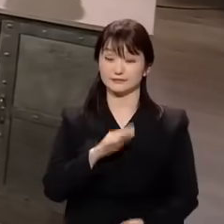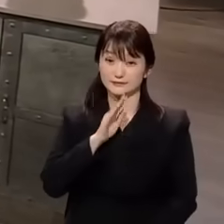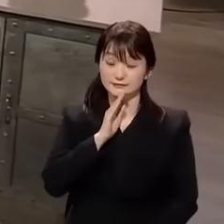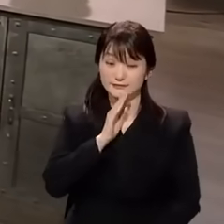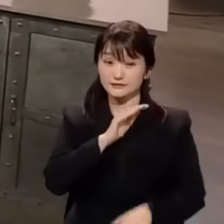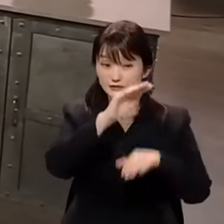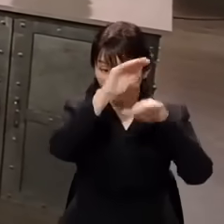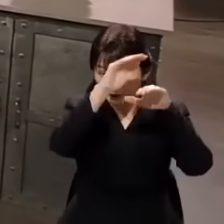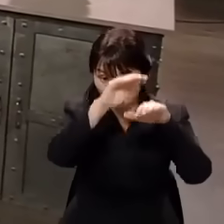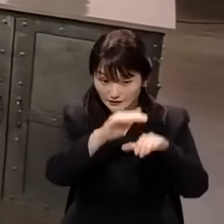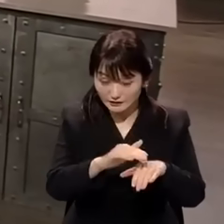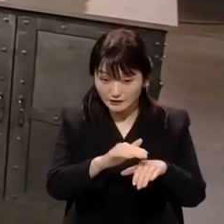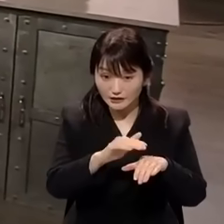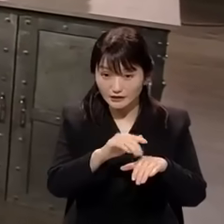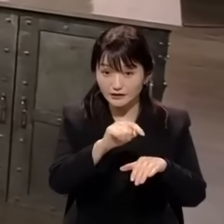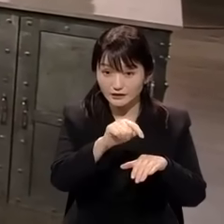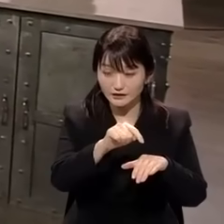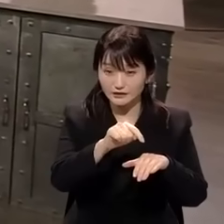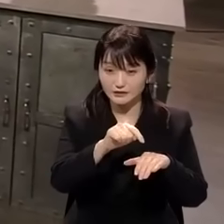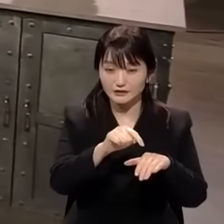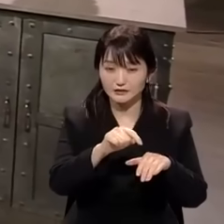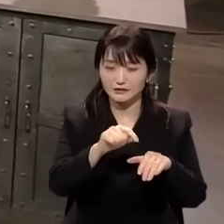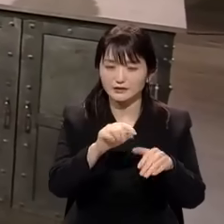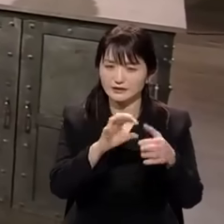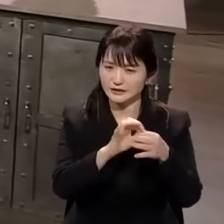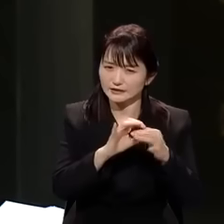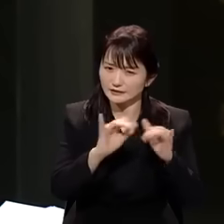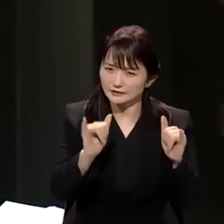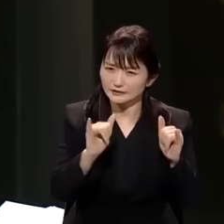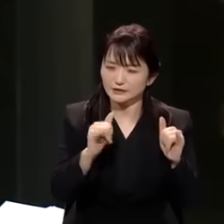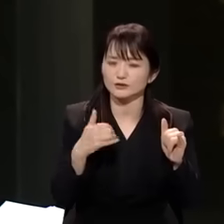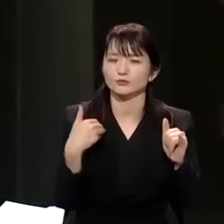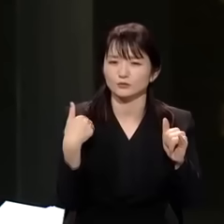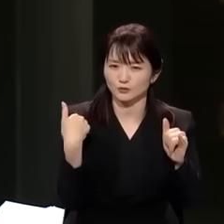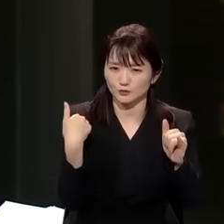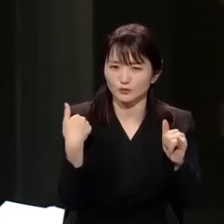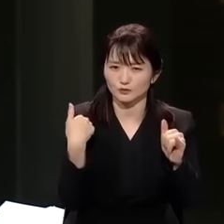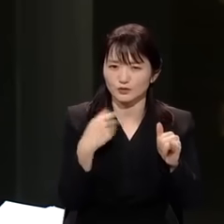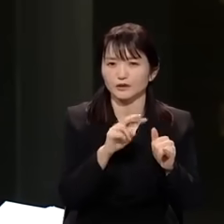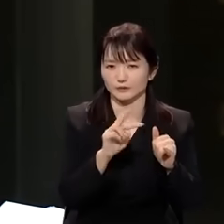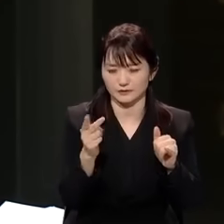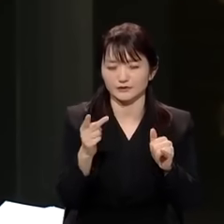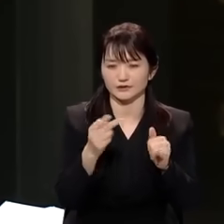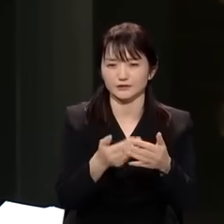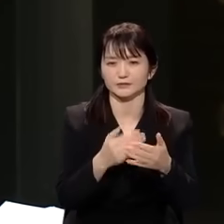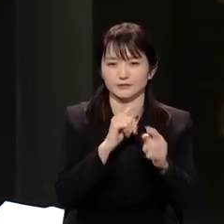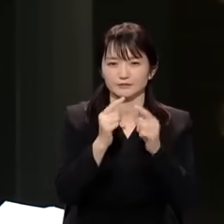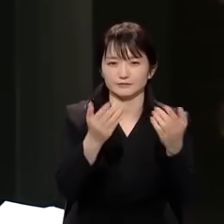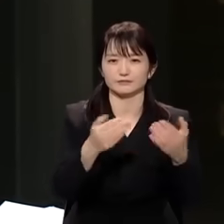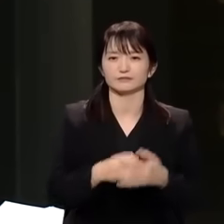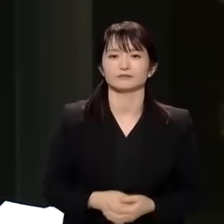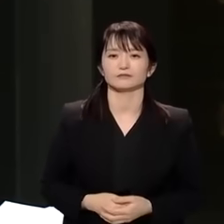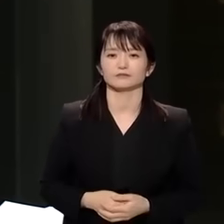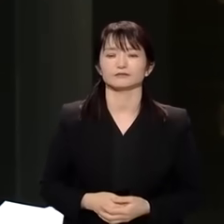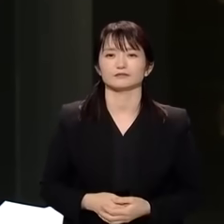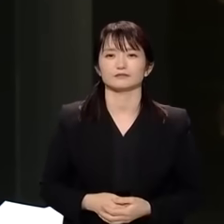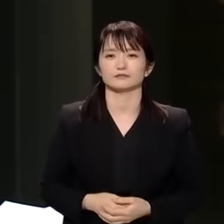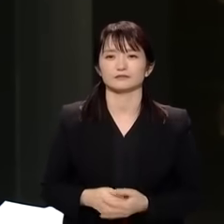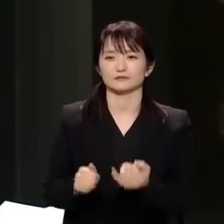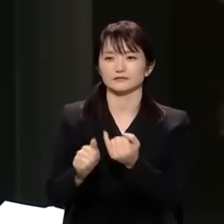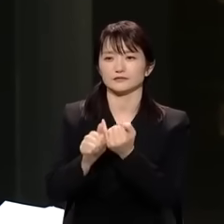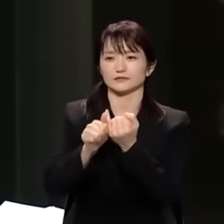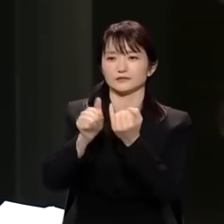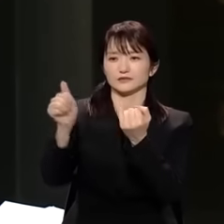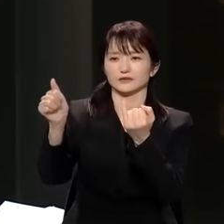사연을 사례를 저희가 당사자 특정 등을 이후로 좀 각색했다는 점 먼저 말씀 드립니다 신우를 질투하는 아내 때문에